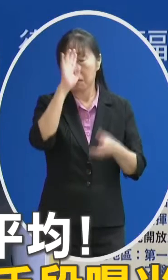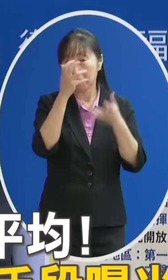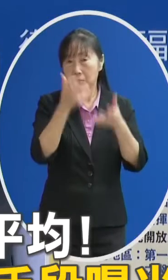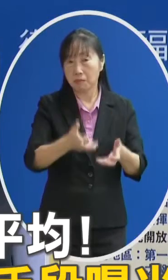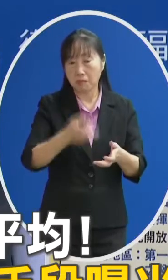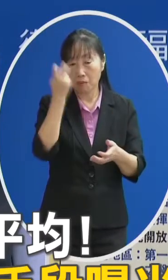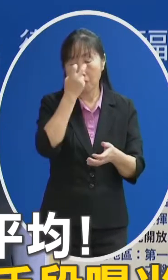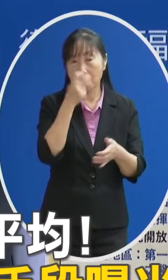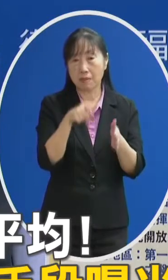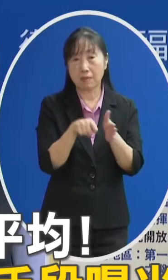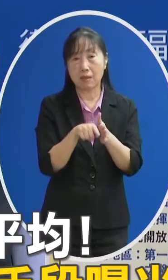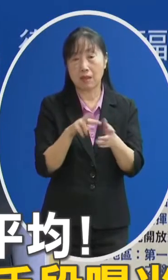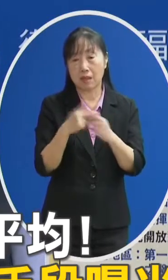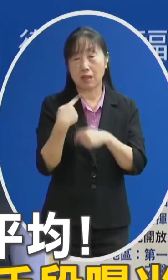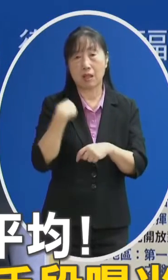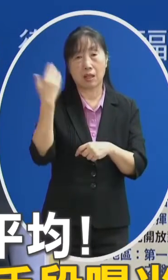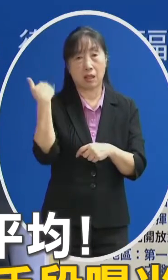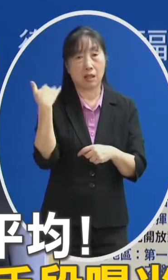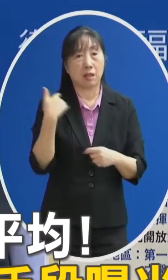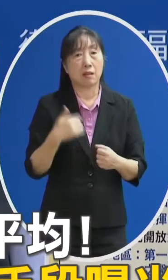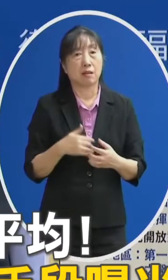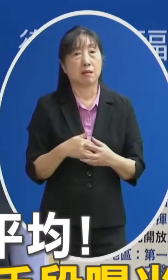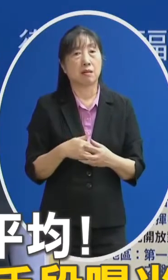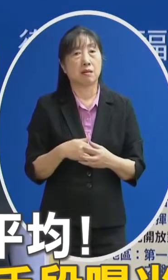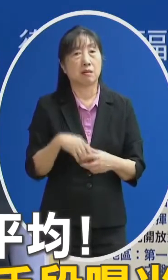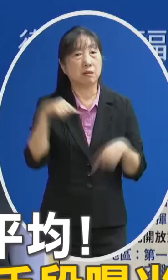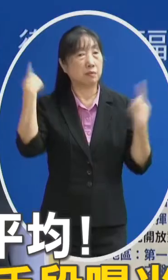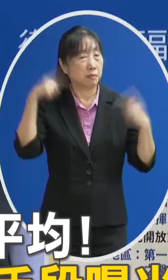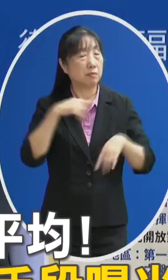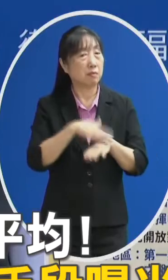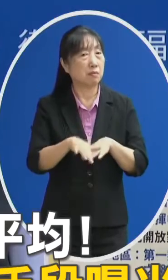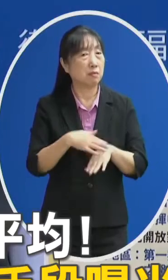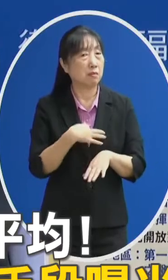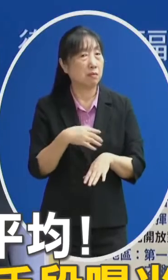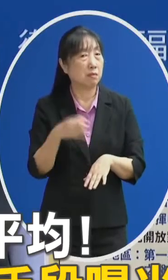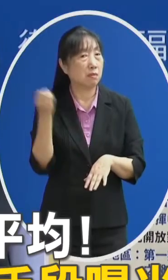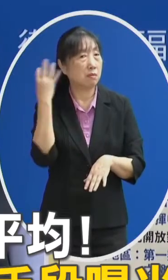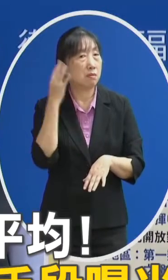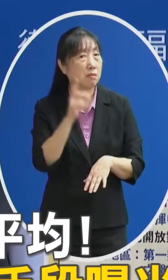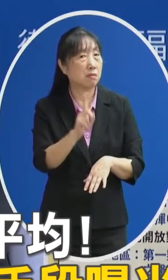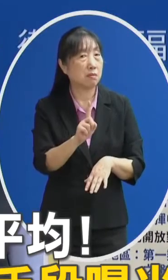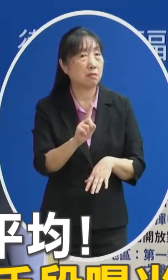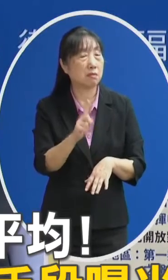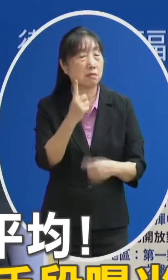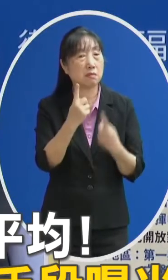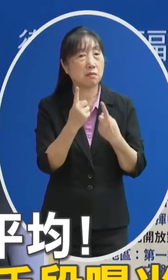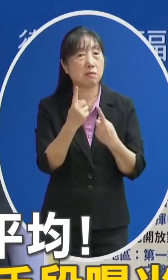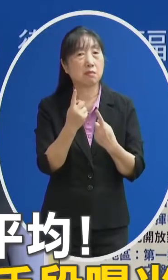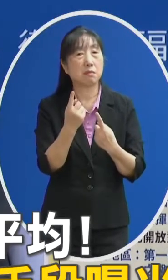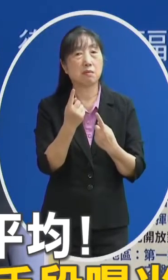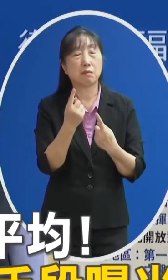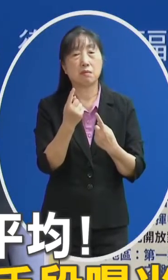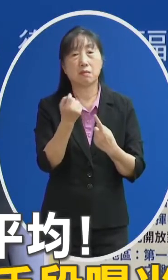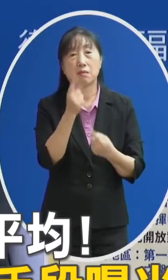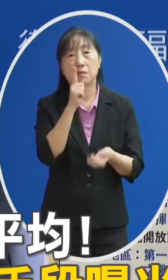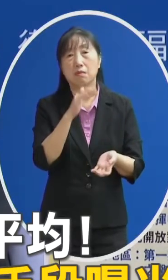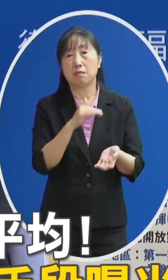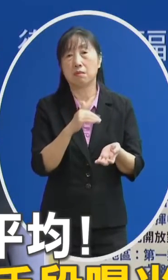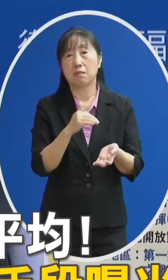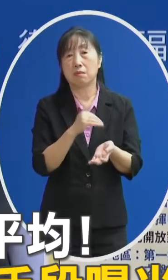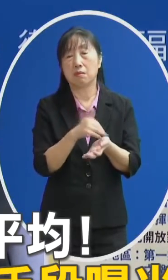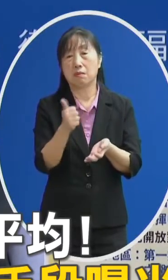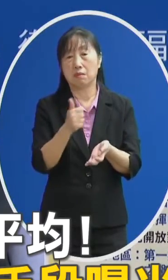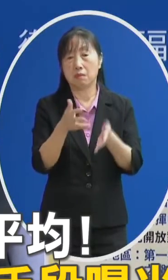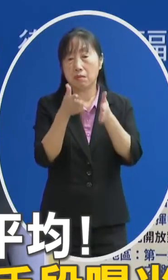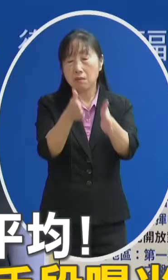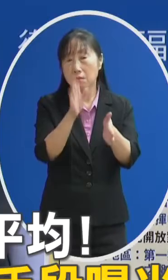上面，过去当然也常常听到说有比较少医师愿意走重症照护，